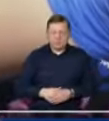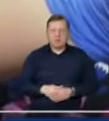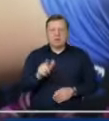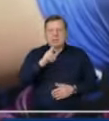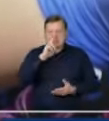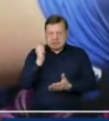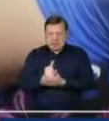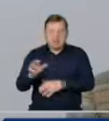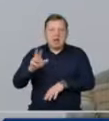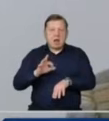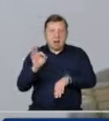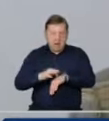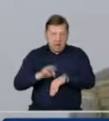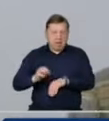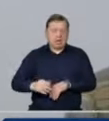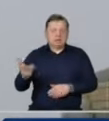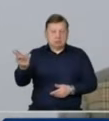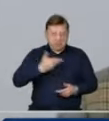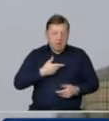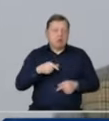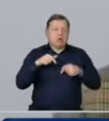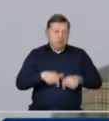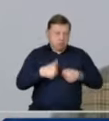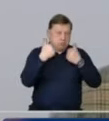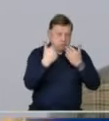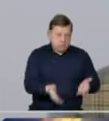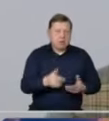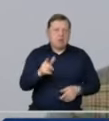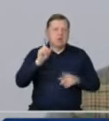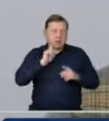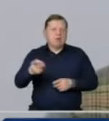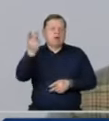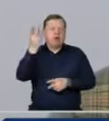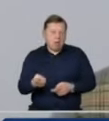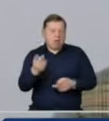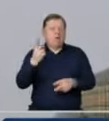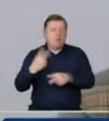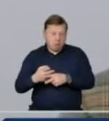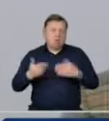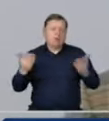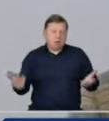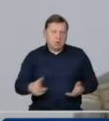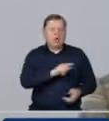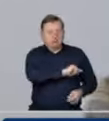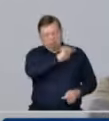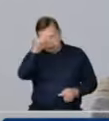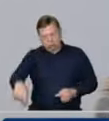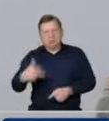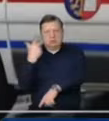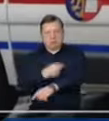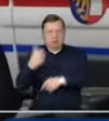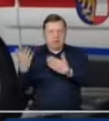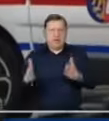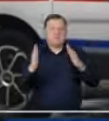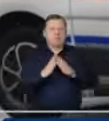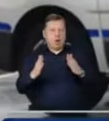zaświadczenie wydaje lekarz rodzinny. Zaświadczenie, które potwierdzi, że jest to osoba naprawdę obłożnie chora i powinna być zaszczepiona w domu.